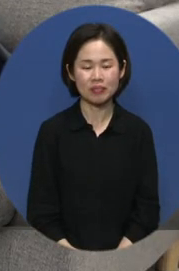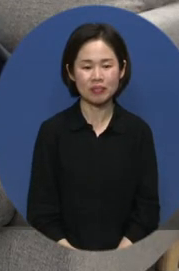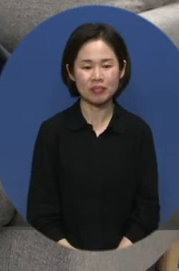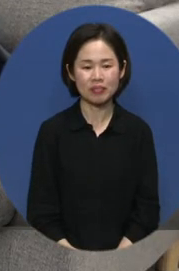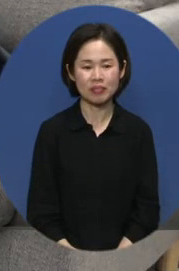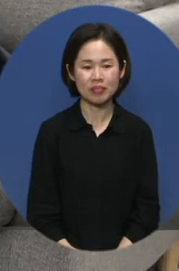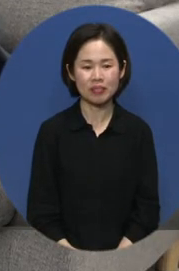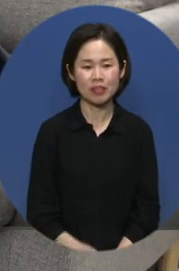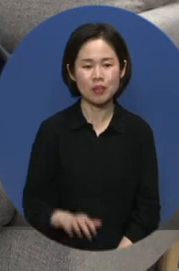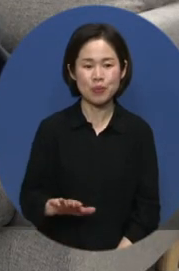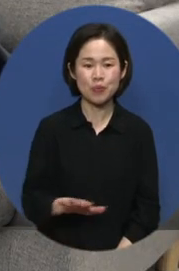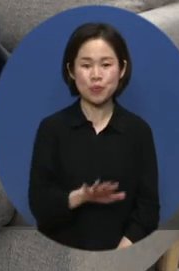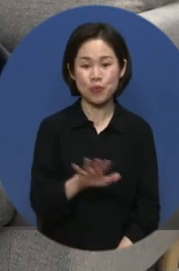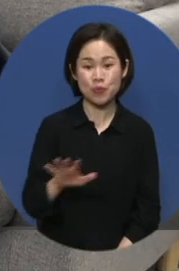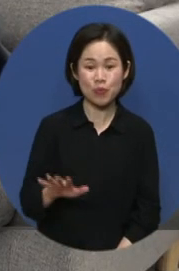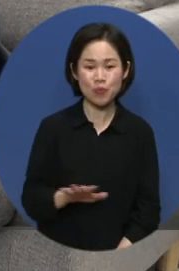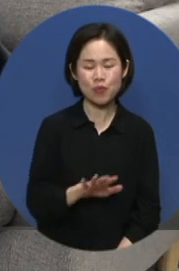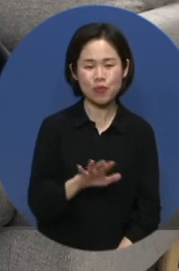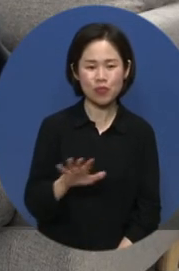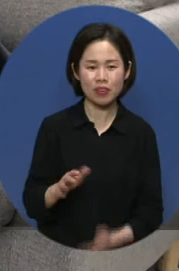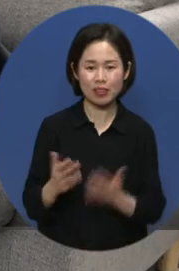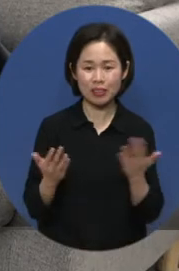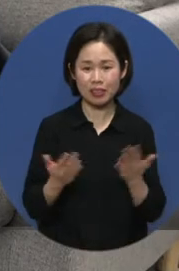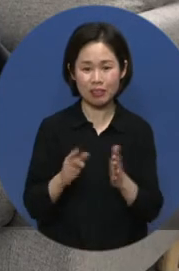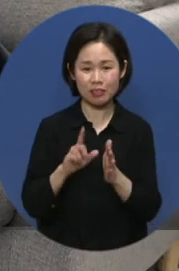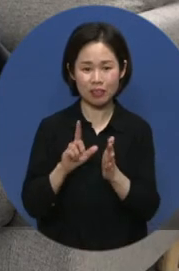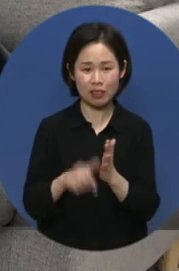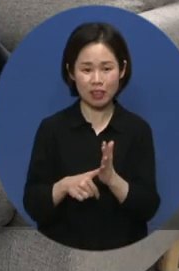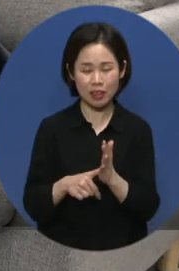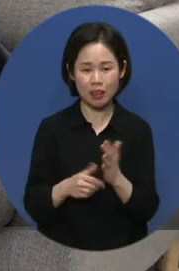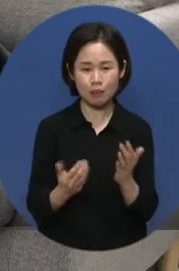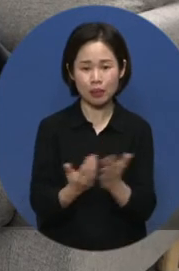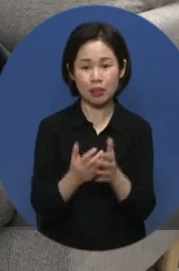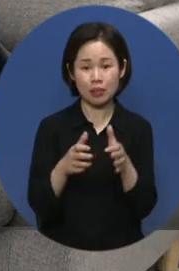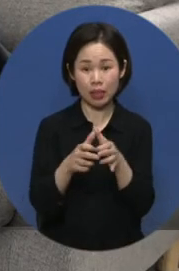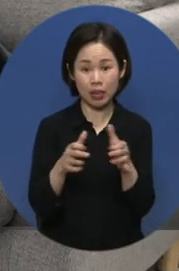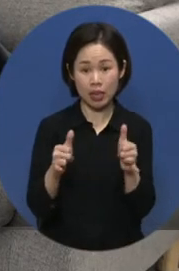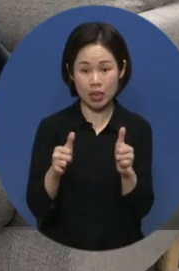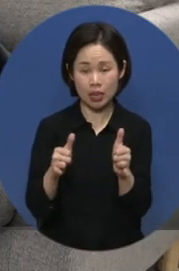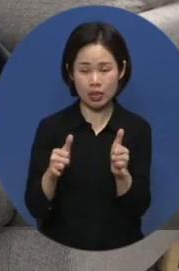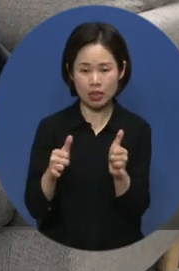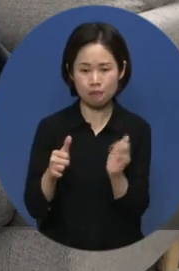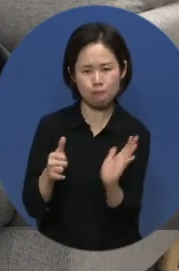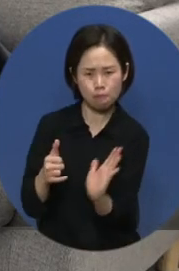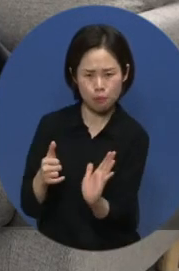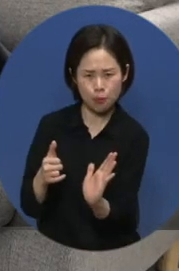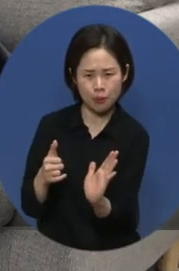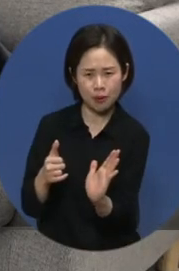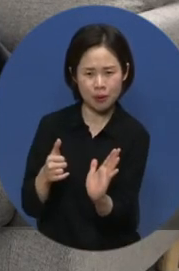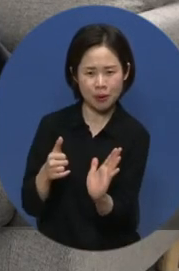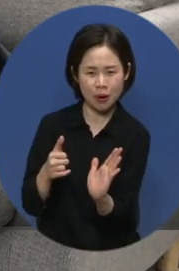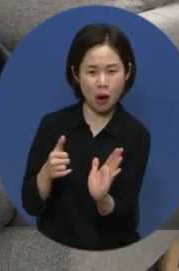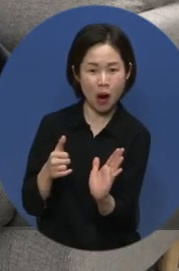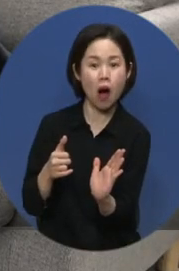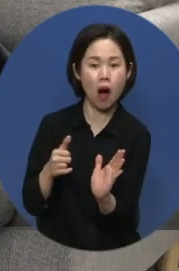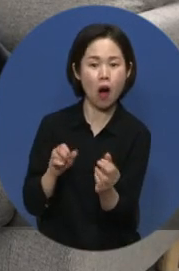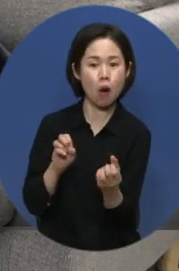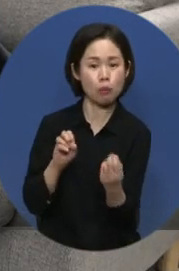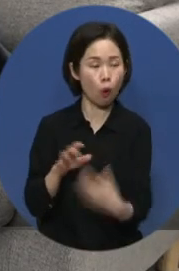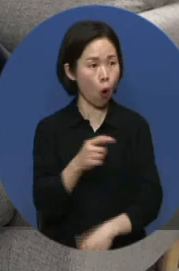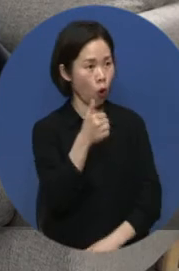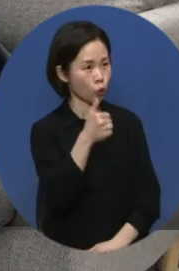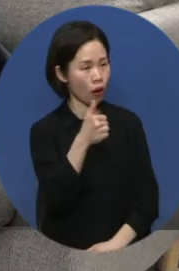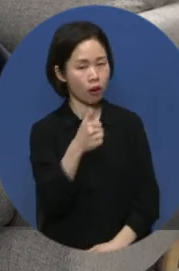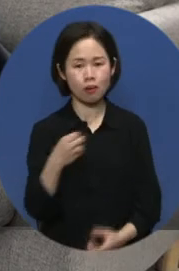저희가 하는 일에 있어서 발달장애인분들의 피드백이 제일 좋을 때라고 할 수 있을 것 같아요.